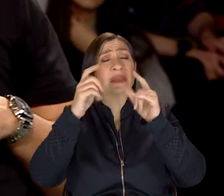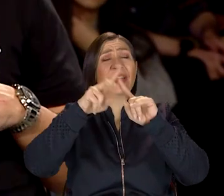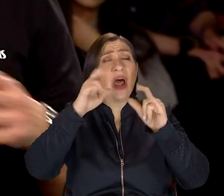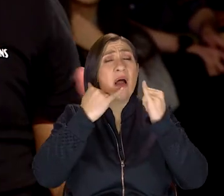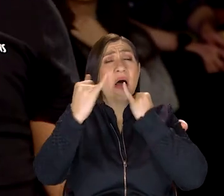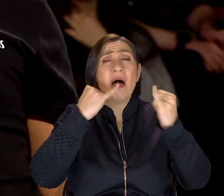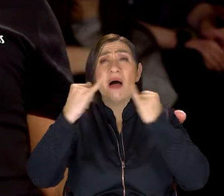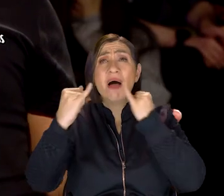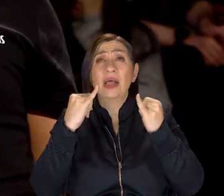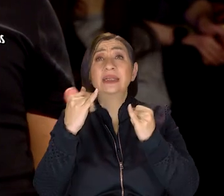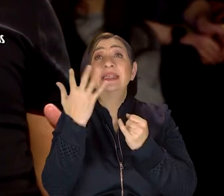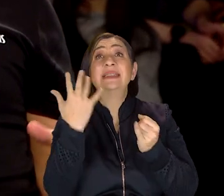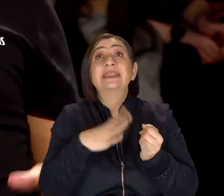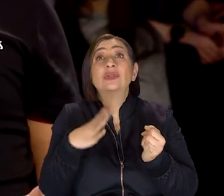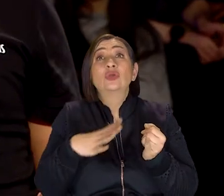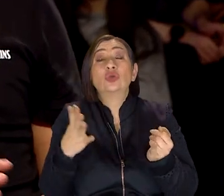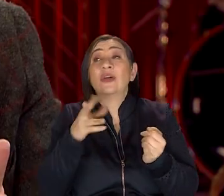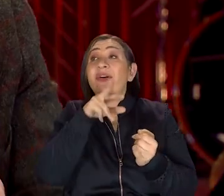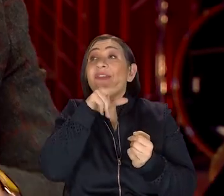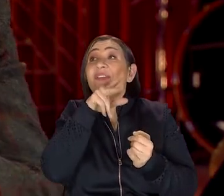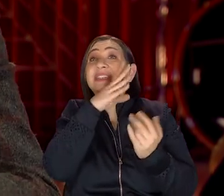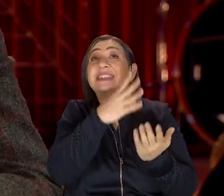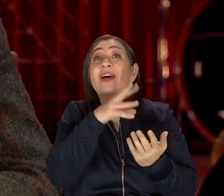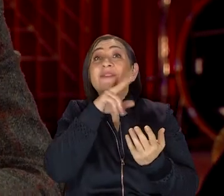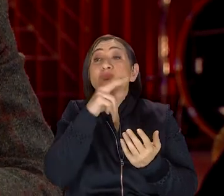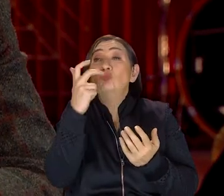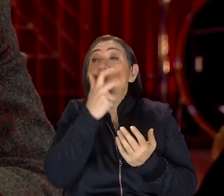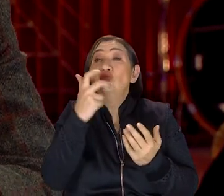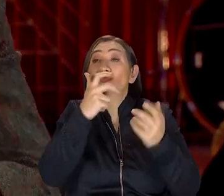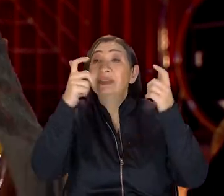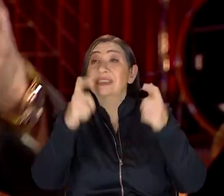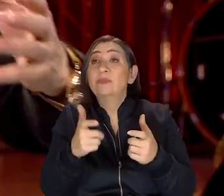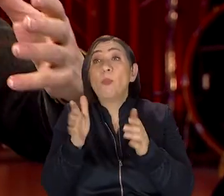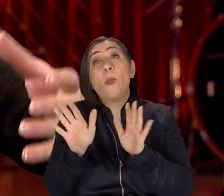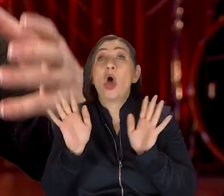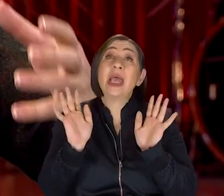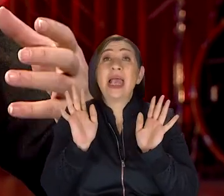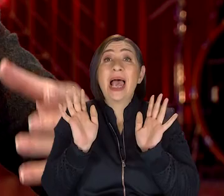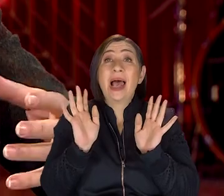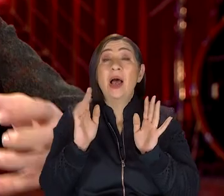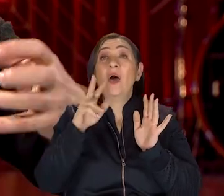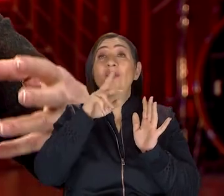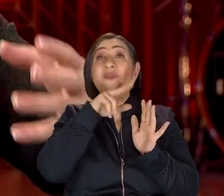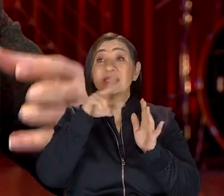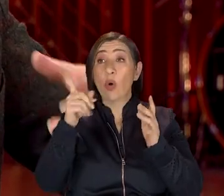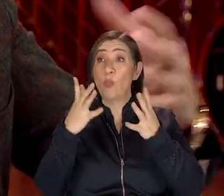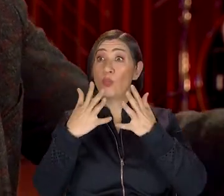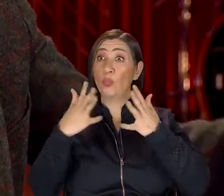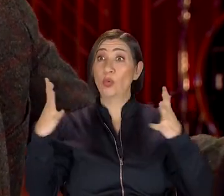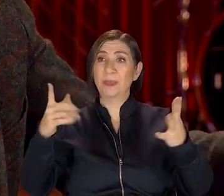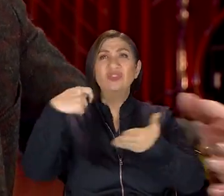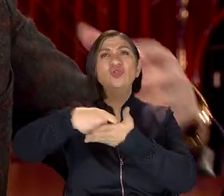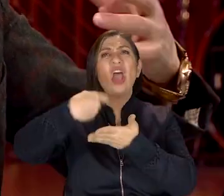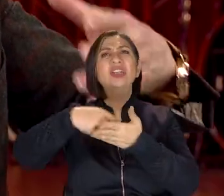kadar. Her türlü... Ne istiyorsun? Fransa zaten, Fransa müzik piyasası zaten bu. Orası büyük bir